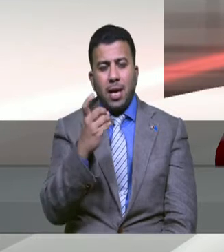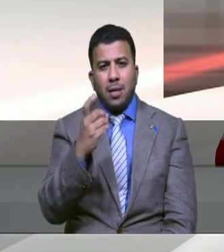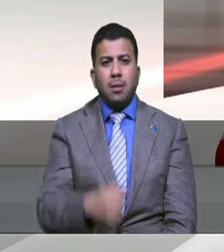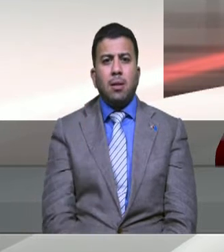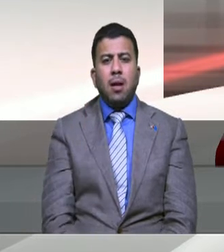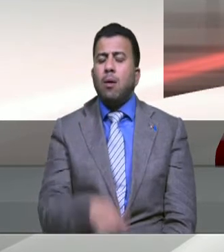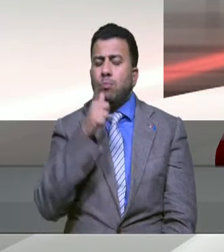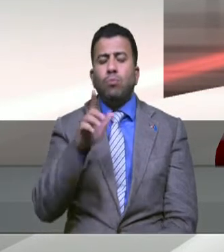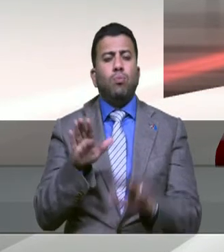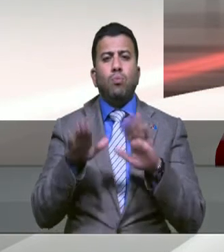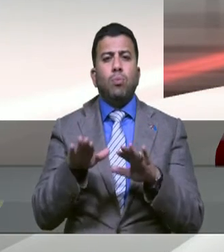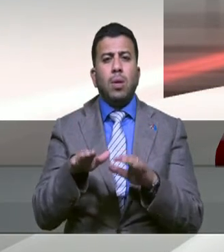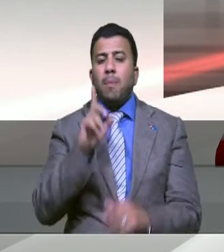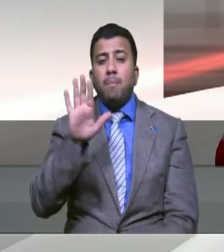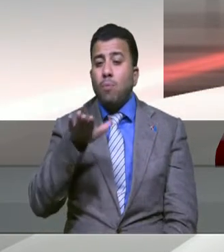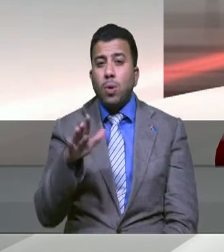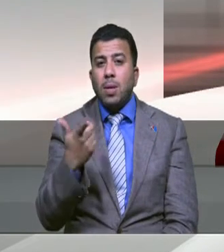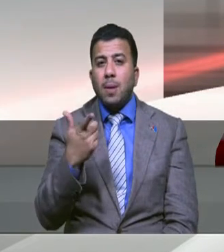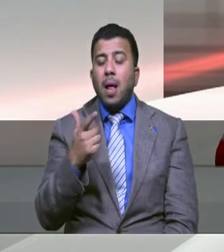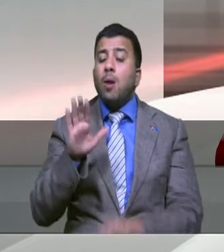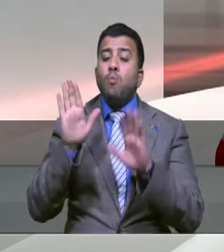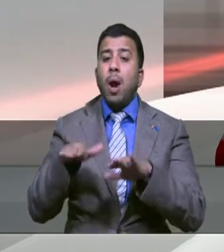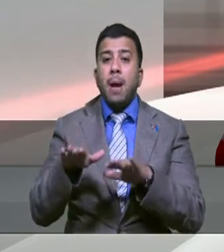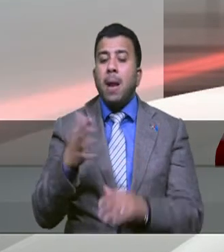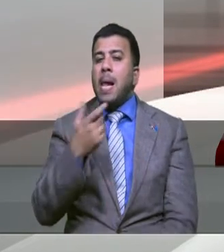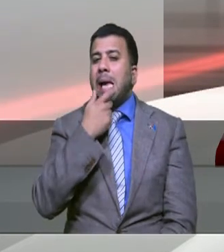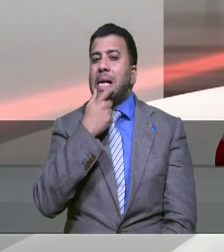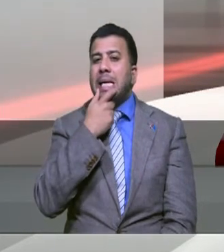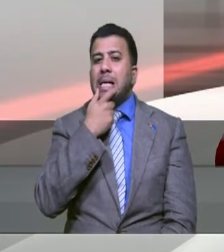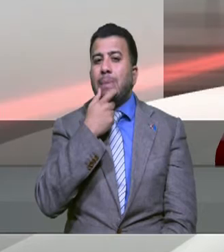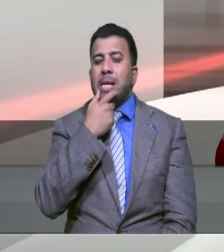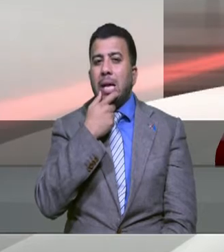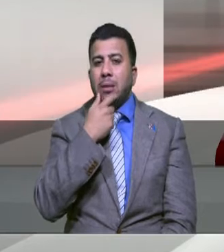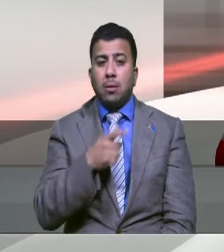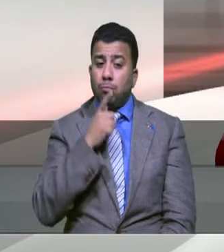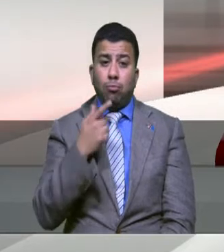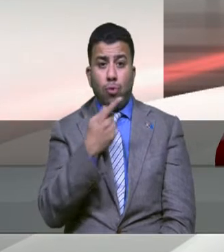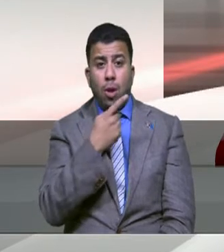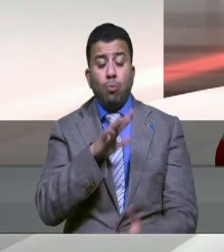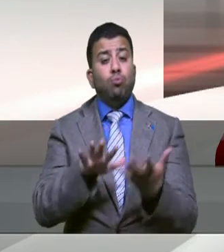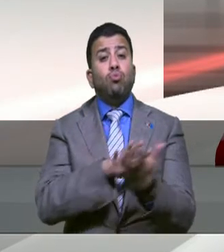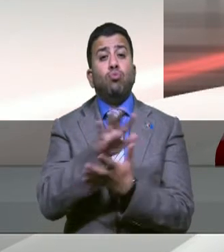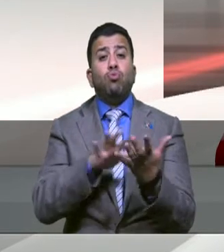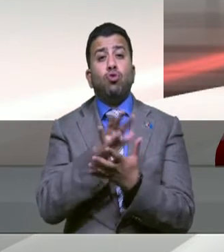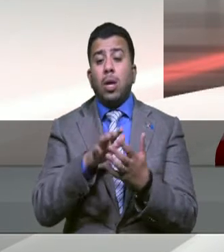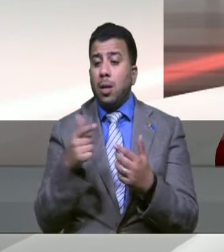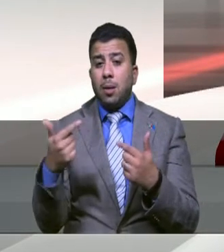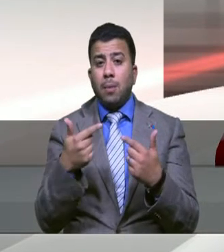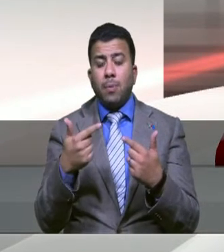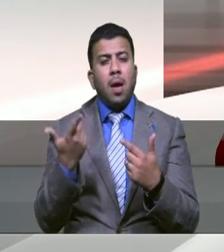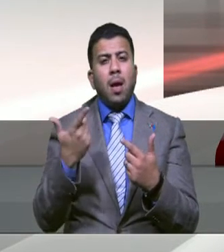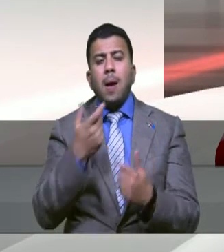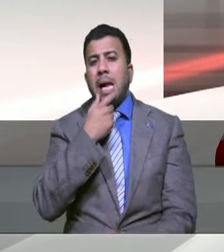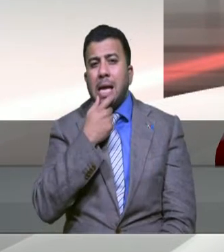يسمونه المقيم البريطاني. المقيم البريطاني. طيب هناك مشكلة بين بريطانيا وبين إيران